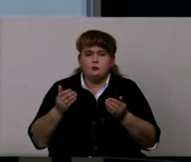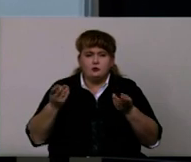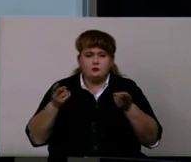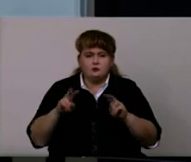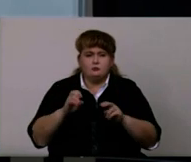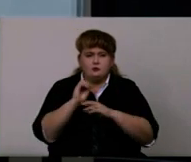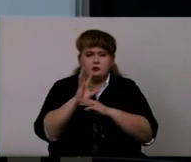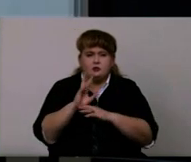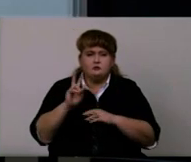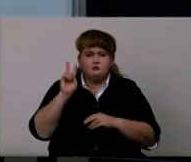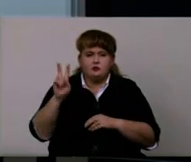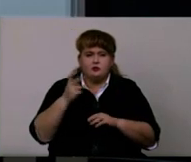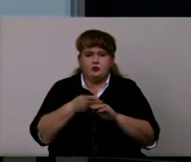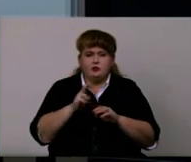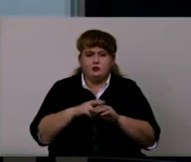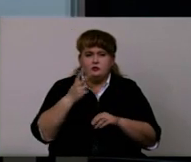15 в квадрате, это у нас